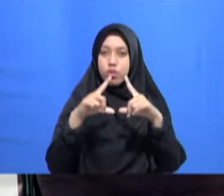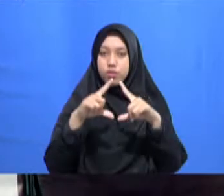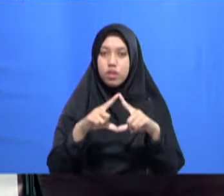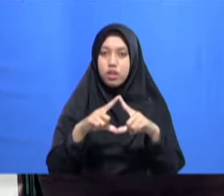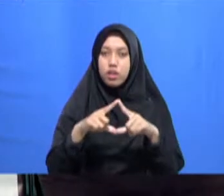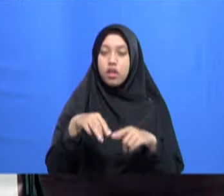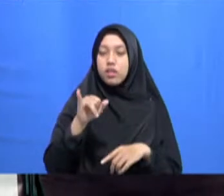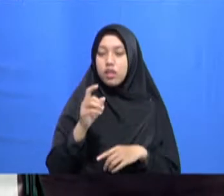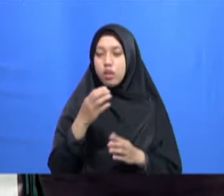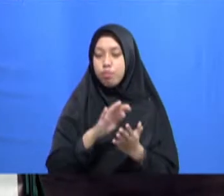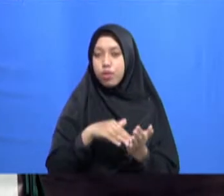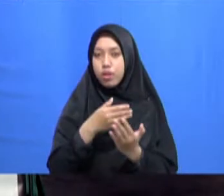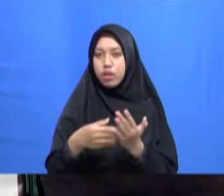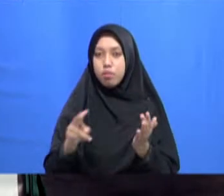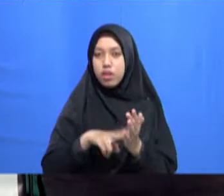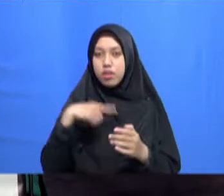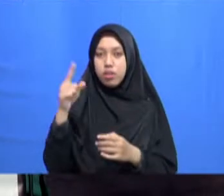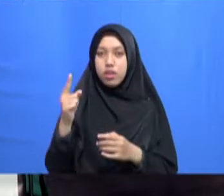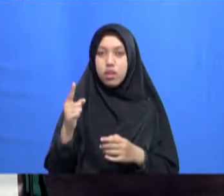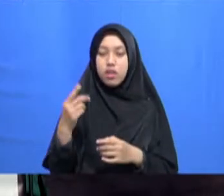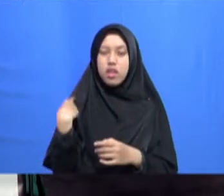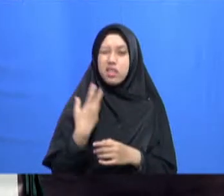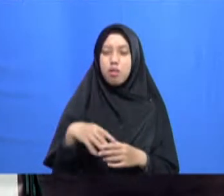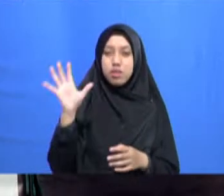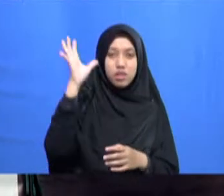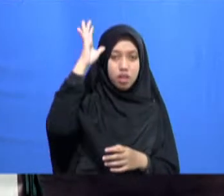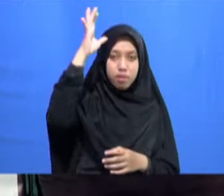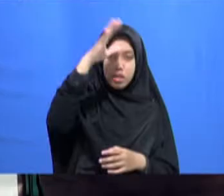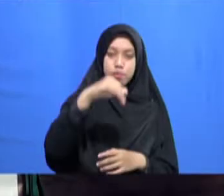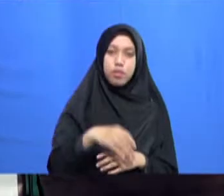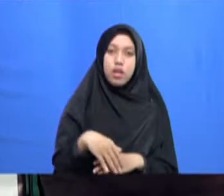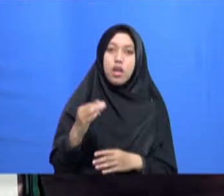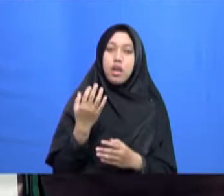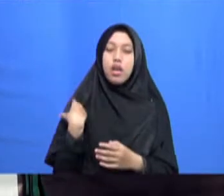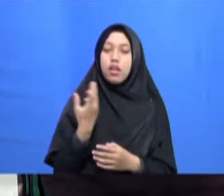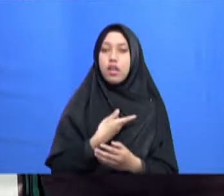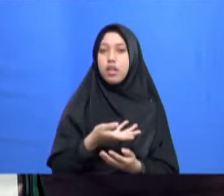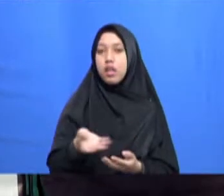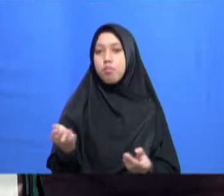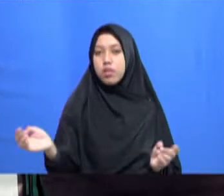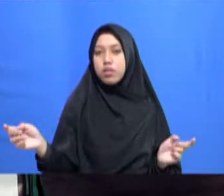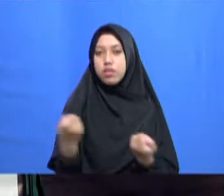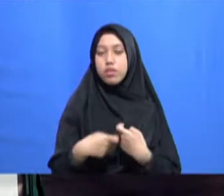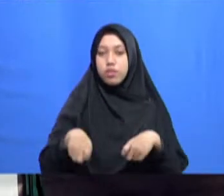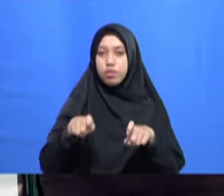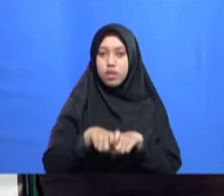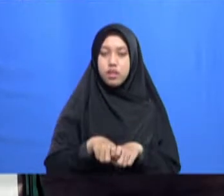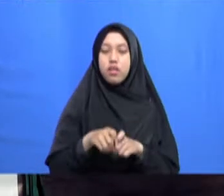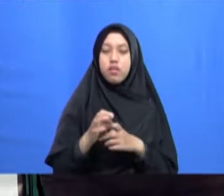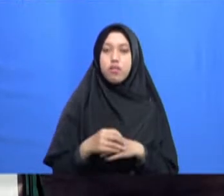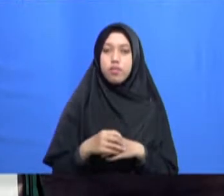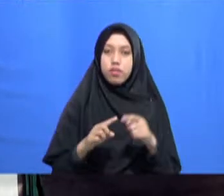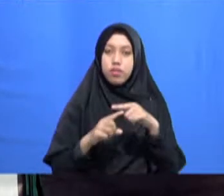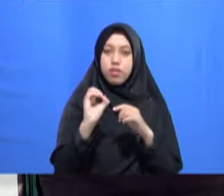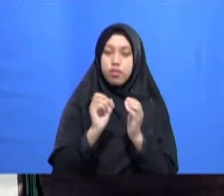tahu persis akan kami sesuaikan dengan program-program yang ada di provinsi, sehingga program yang ada di Kementerian Tujuan Una-Una adalah